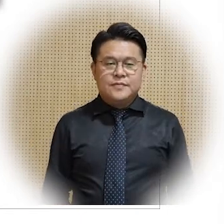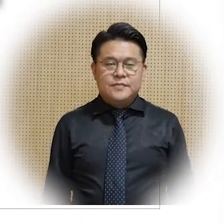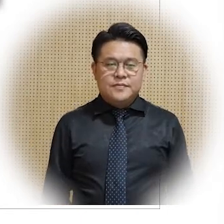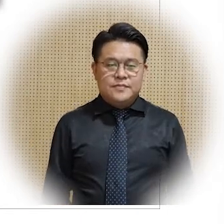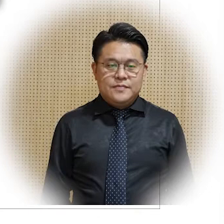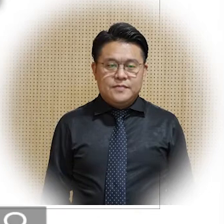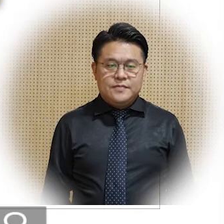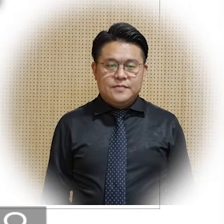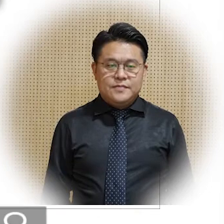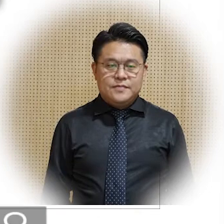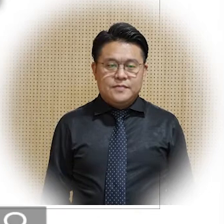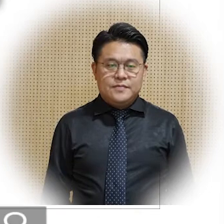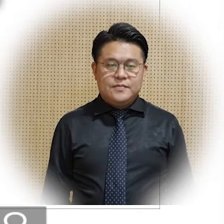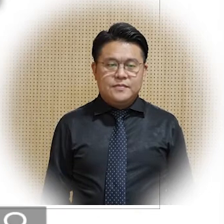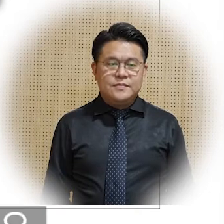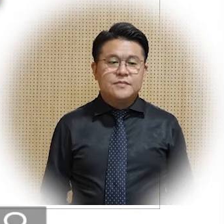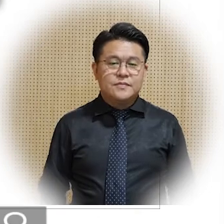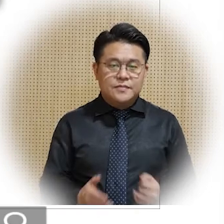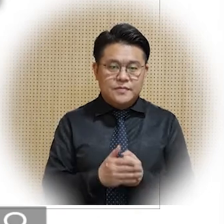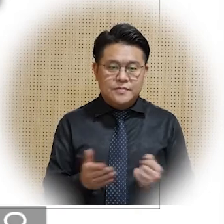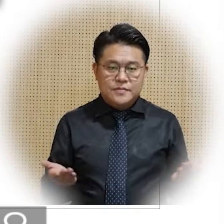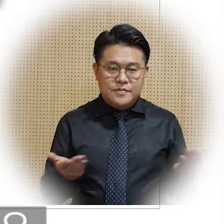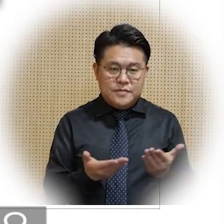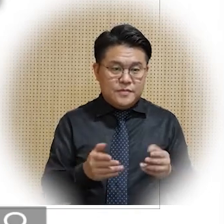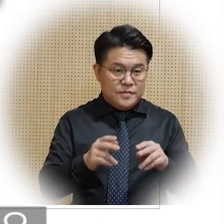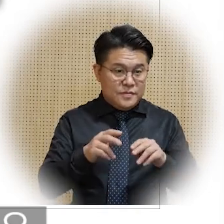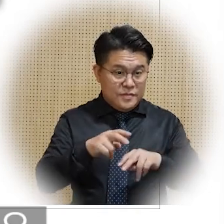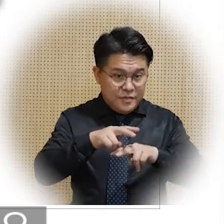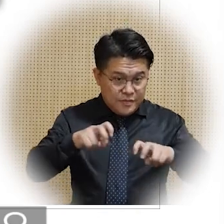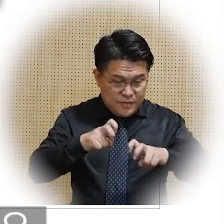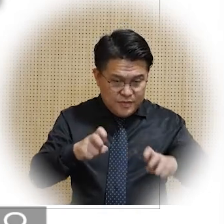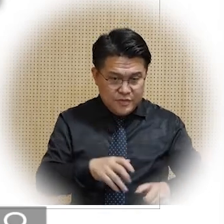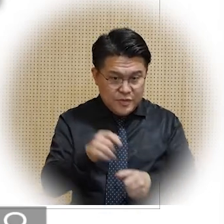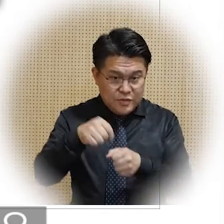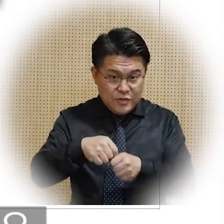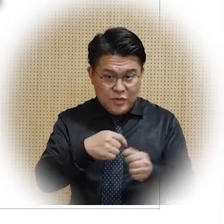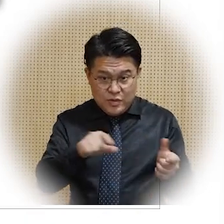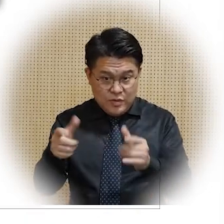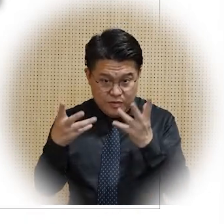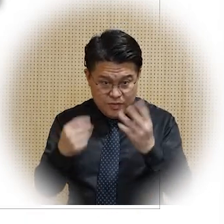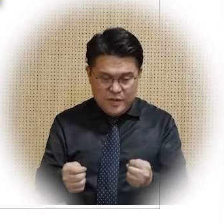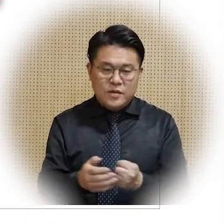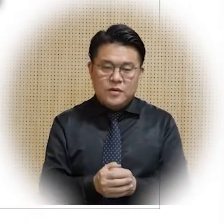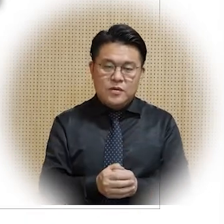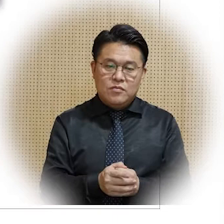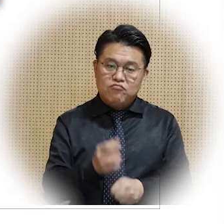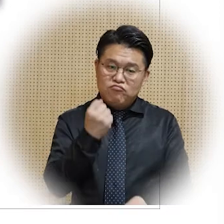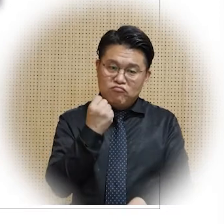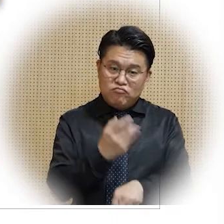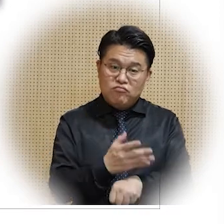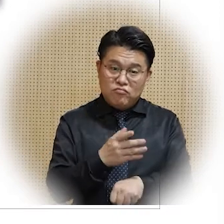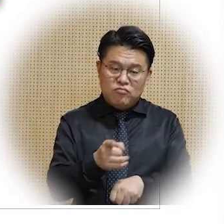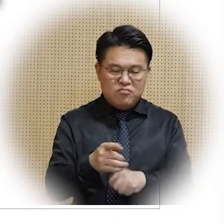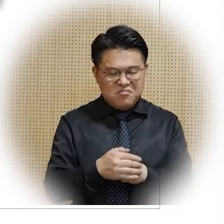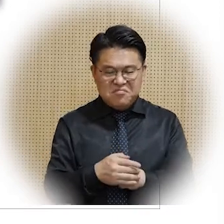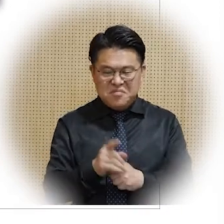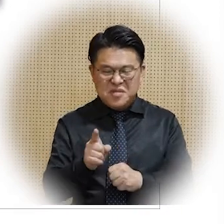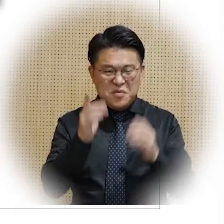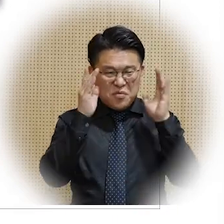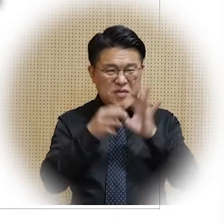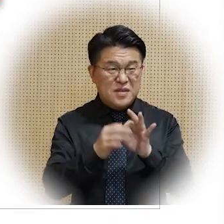이야기하고 있습니다. 자, 그래서 직무 분석의 활용 목적은 뭐 여러 가지가 있는데요. 일단 뭐 이거는 그냥 학술적인 내용이라서